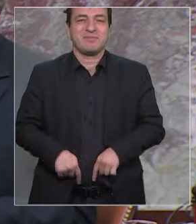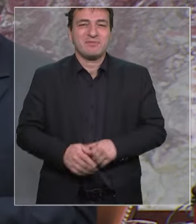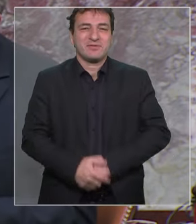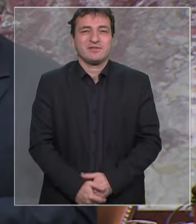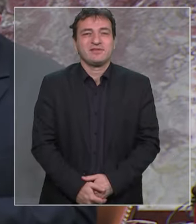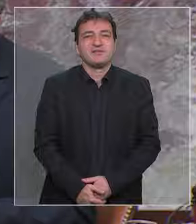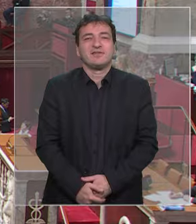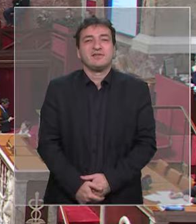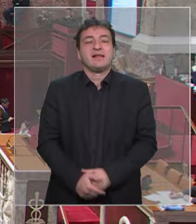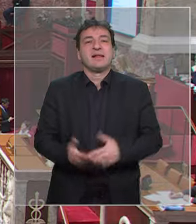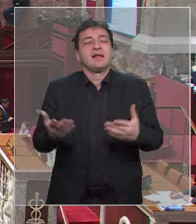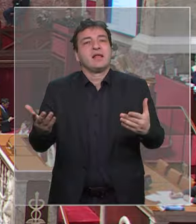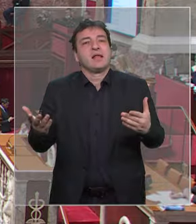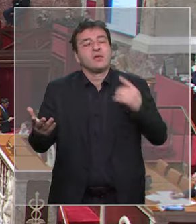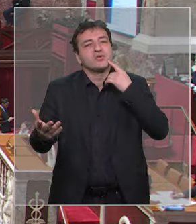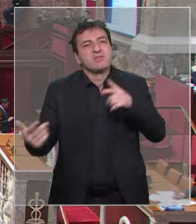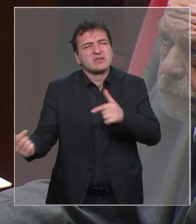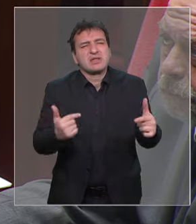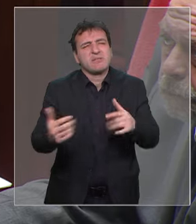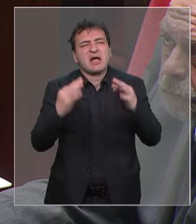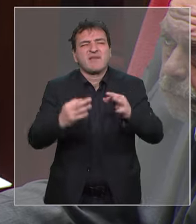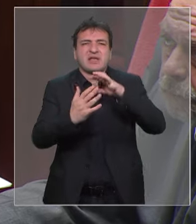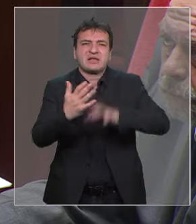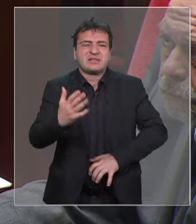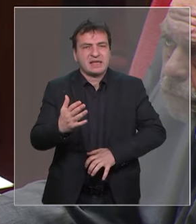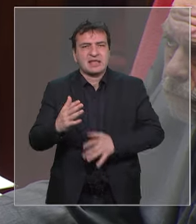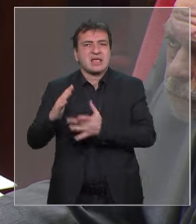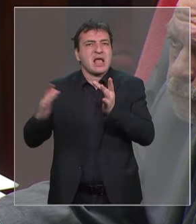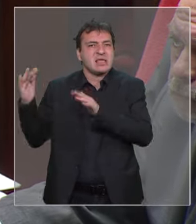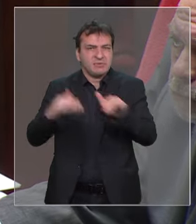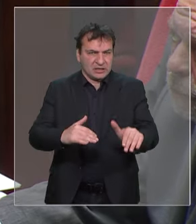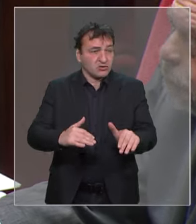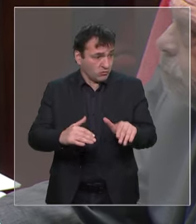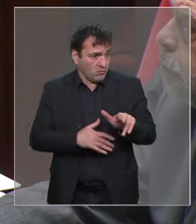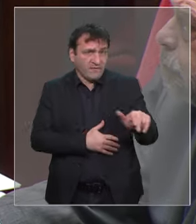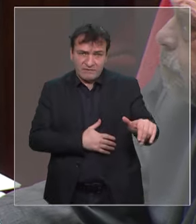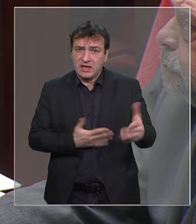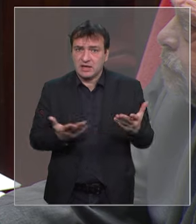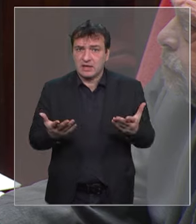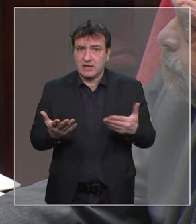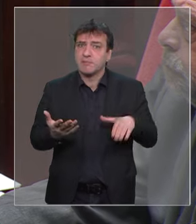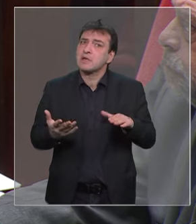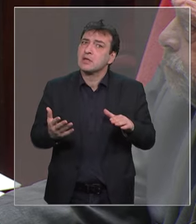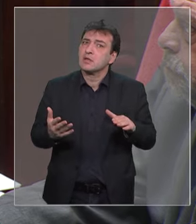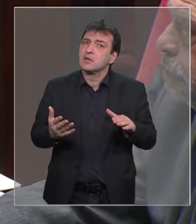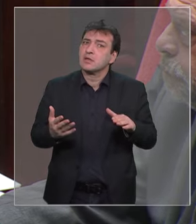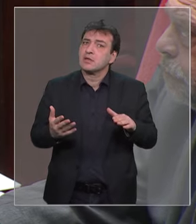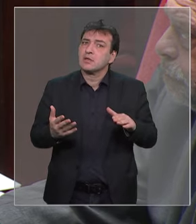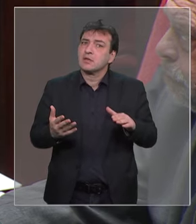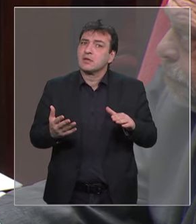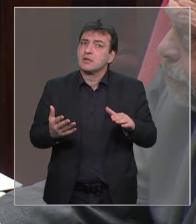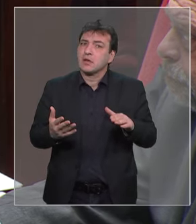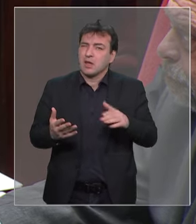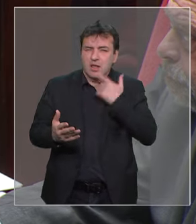Merci, Monsieur le Président Marleix. Je pense que ce débat sur le texte immigration, vous l'aurez dans cet hémicycle. Mais en l'occurrence,